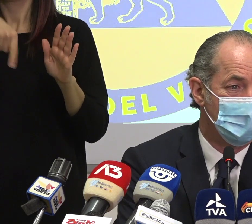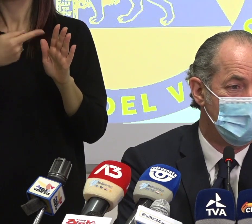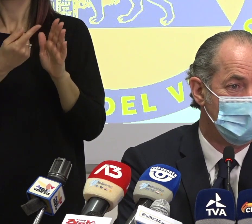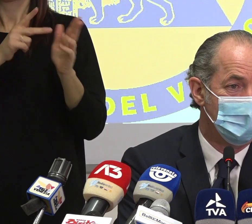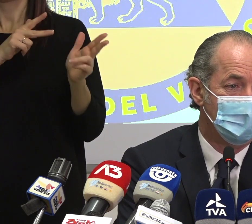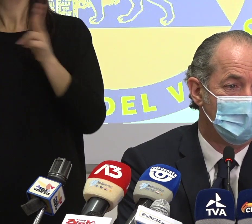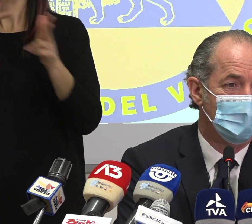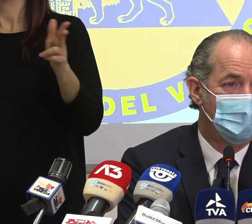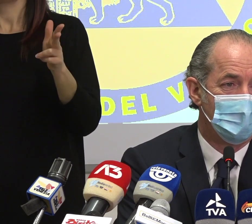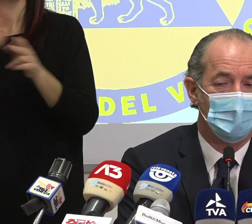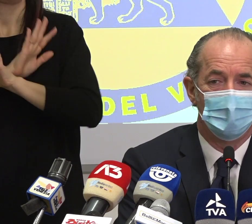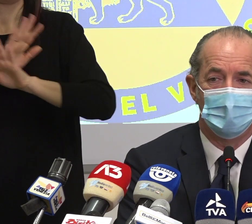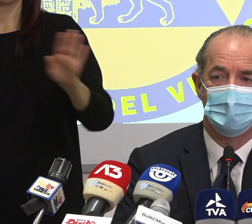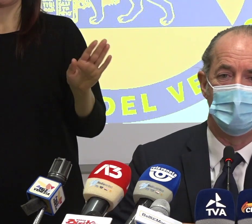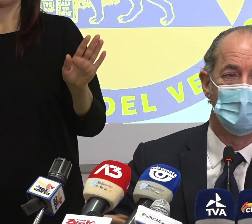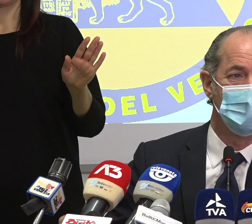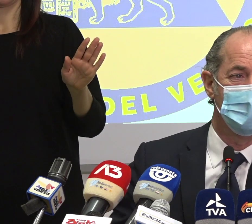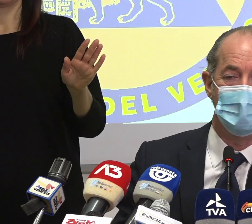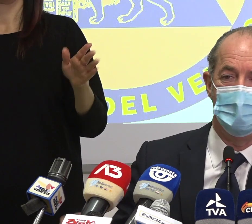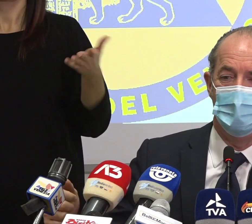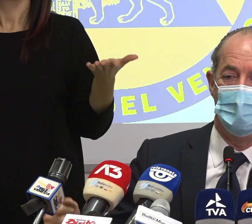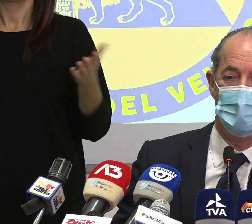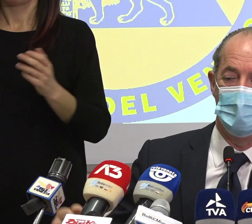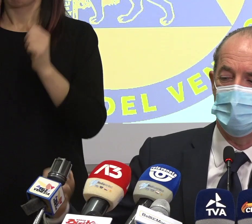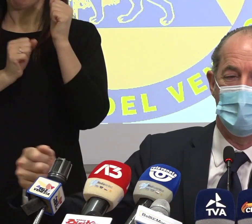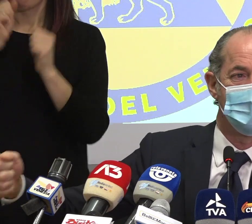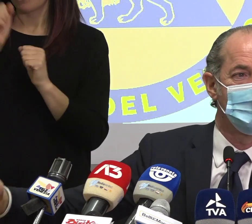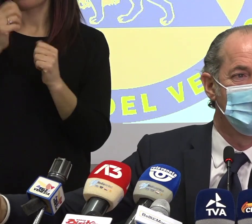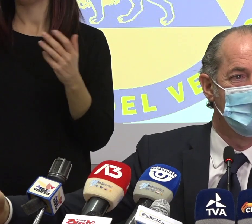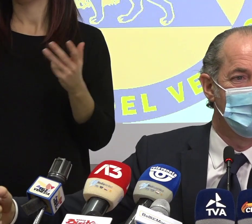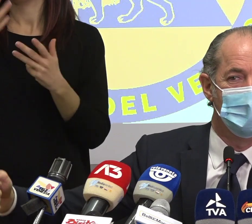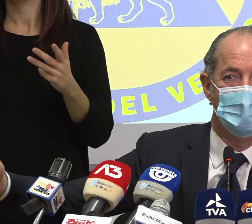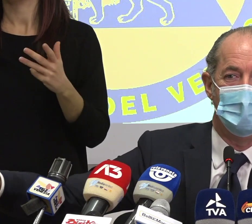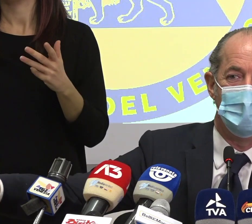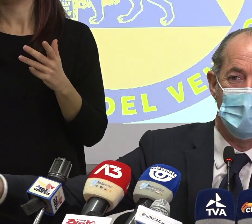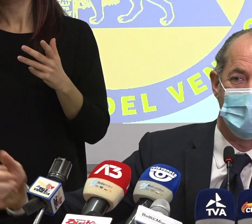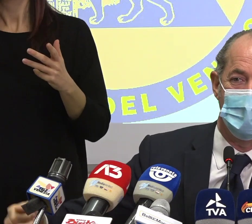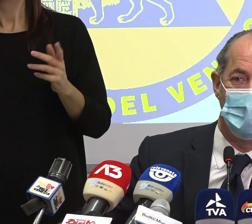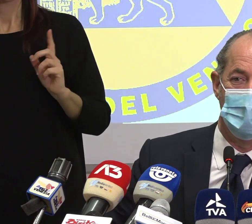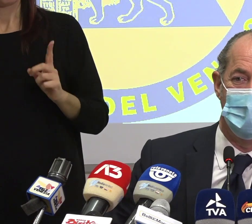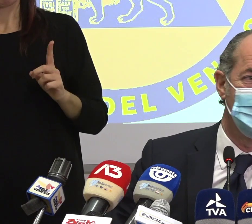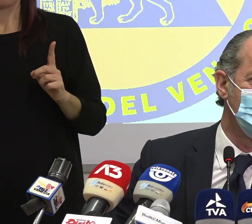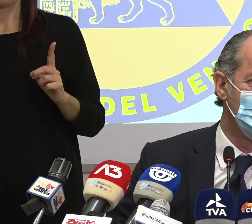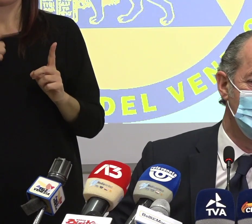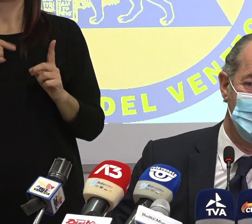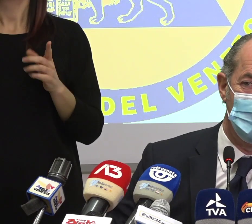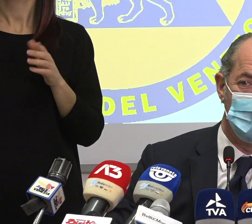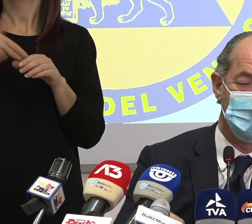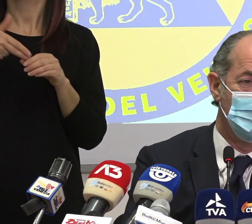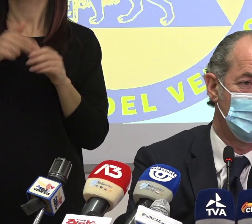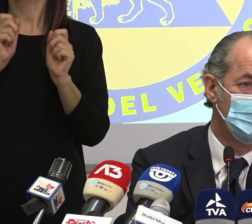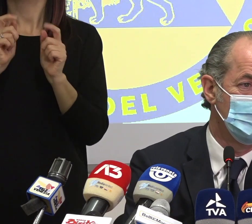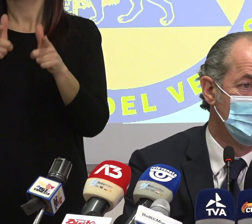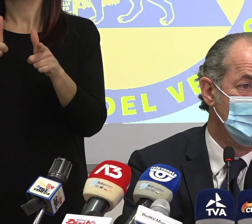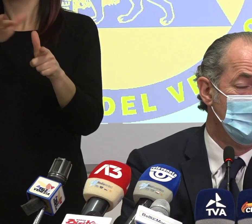assembramenti di non fare in modo che l'asporto di 20 vendo lo spritz in piazza e quindi diventa un finto